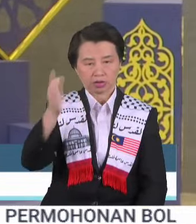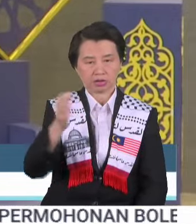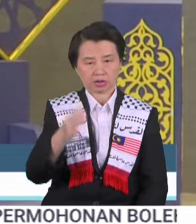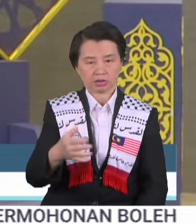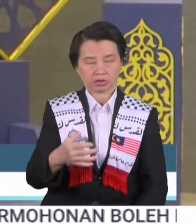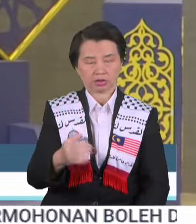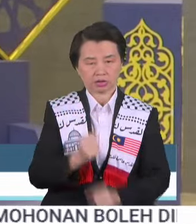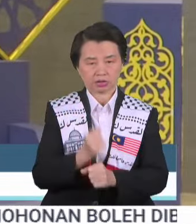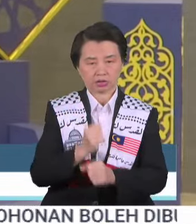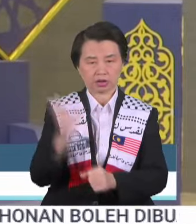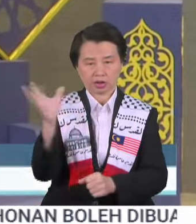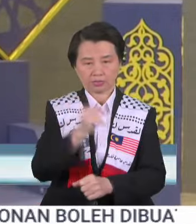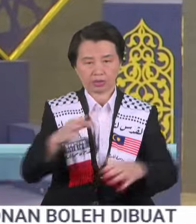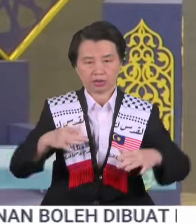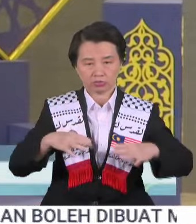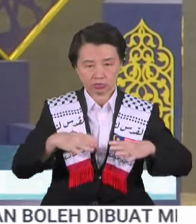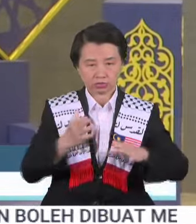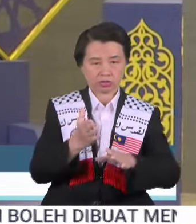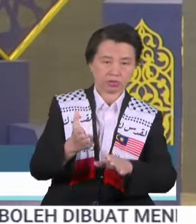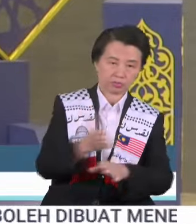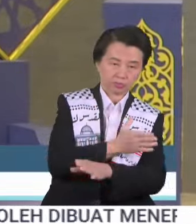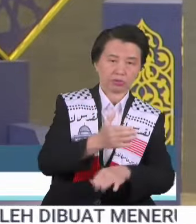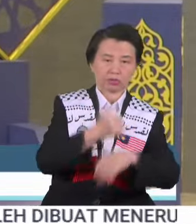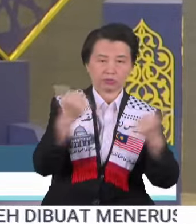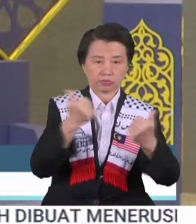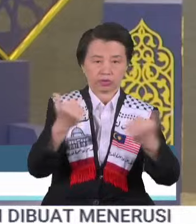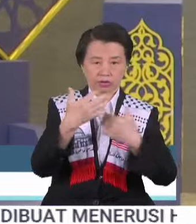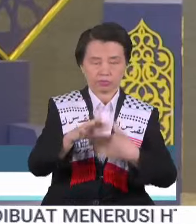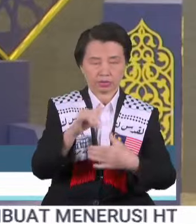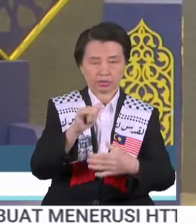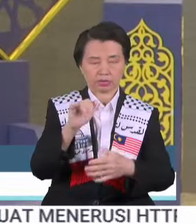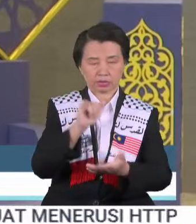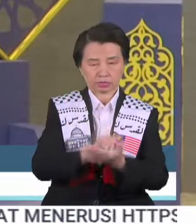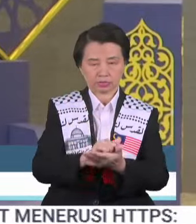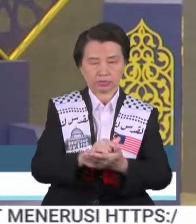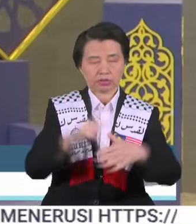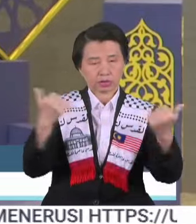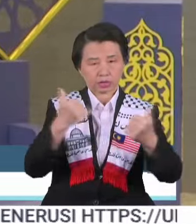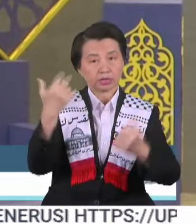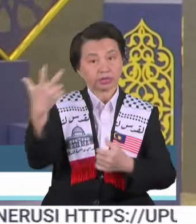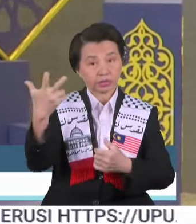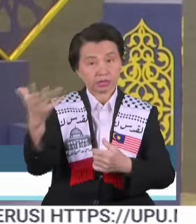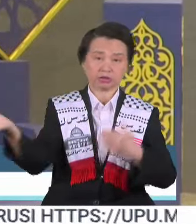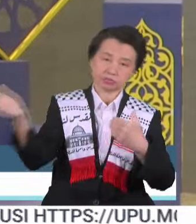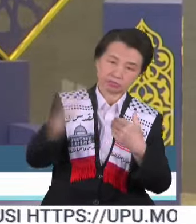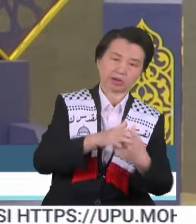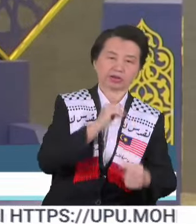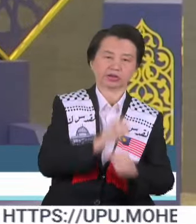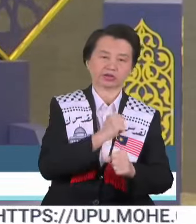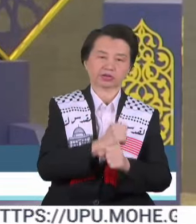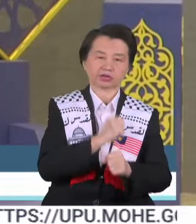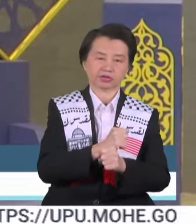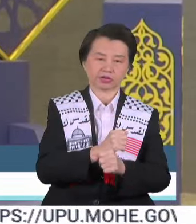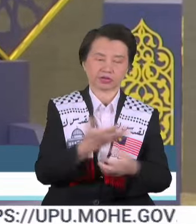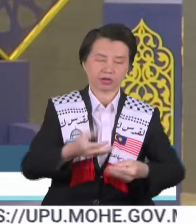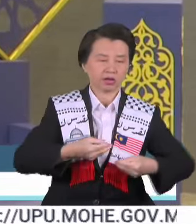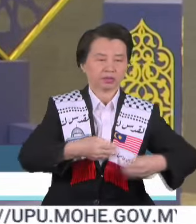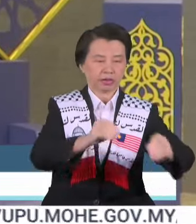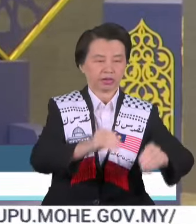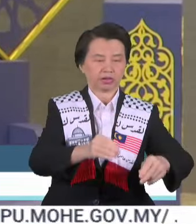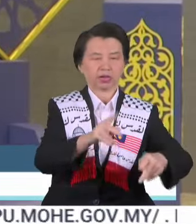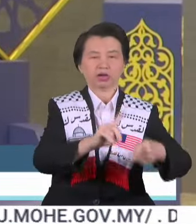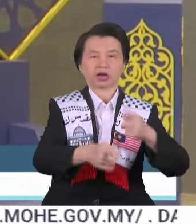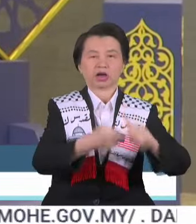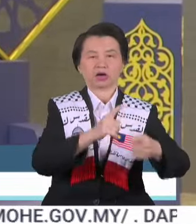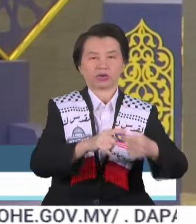rutin saya akan ambil cuti sebelum raya. And then after that, raya ketiga tu kalau kerja, kena jatuh hari kerja, memang saya akan kerja. So macam bagi peluang pada rakan-rakan